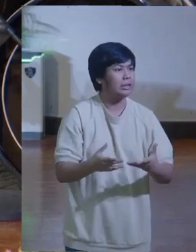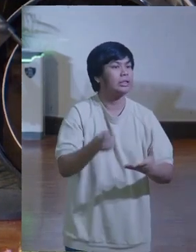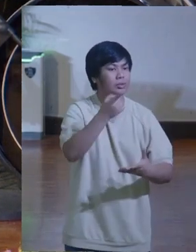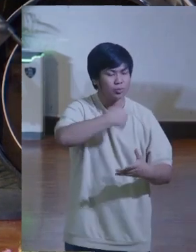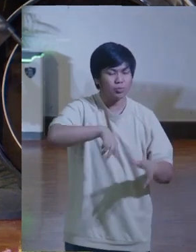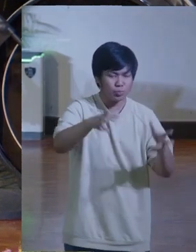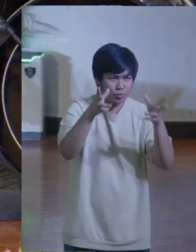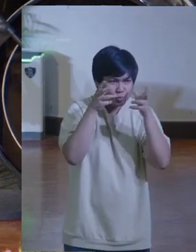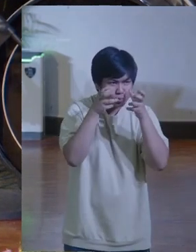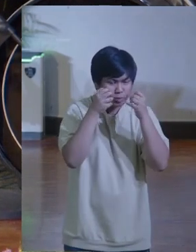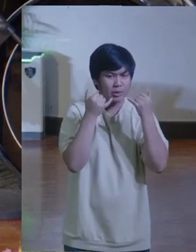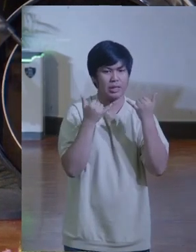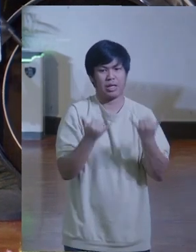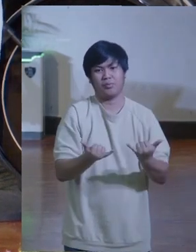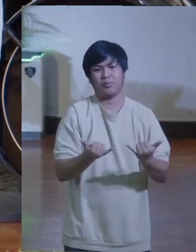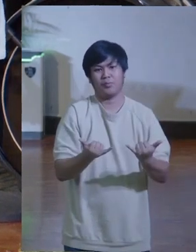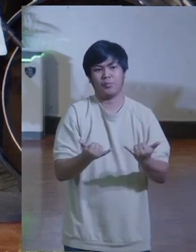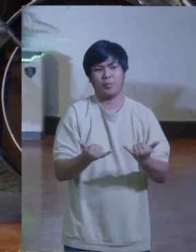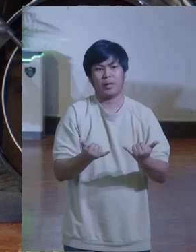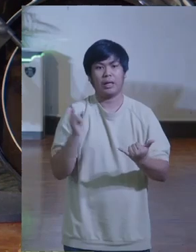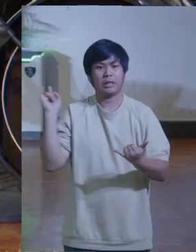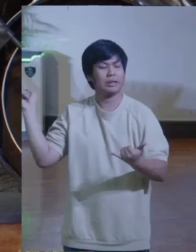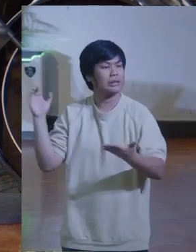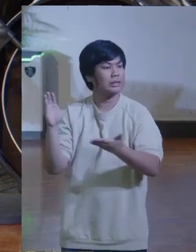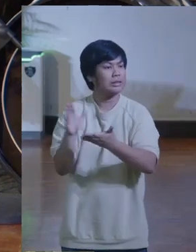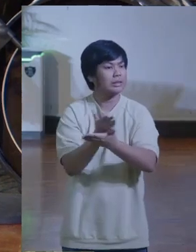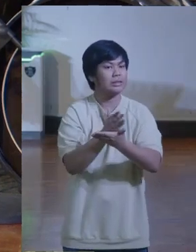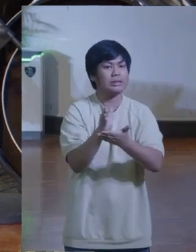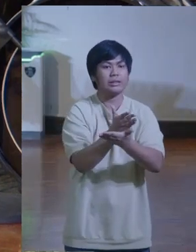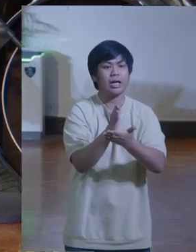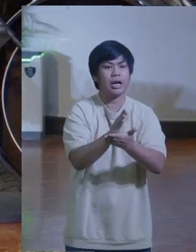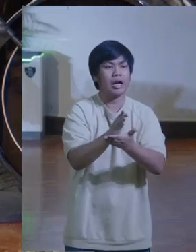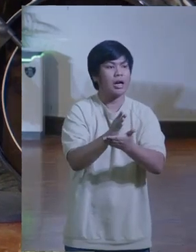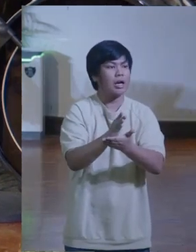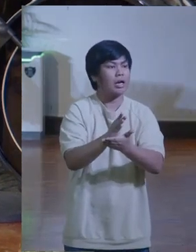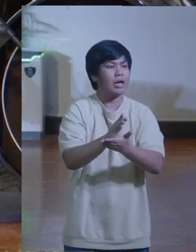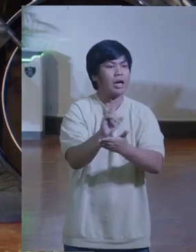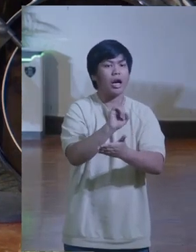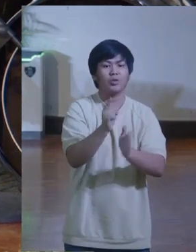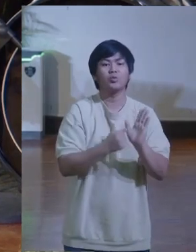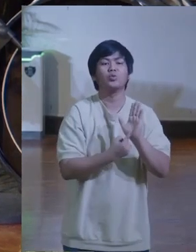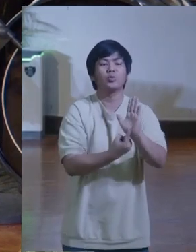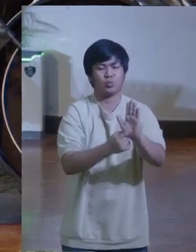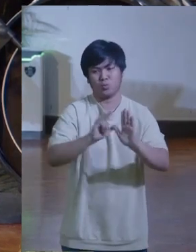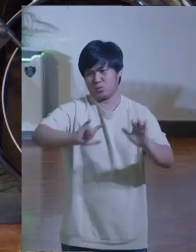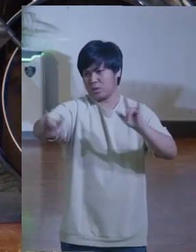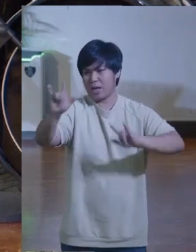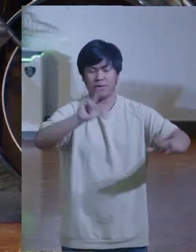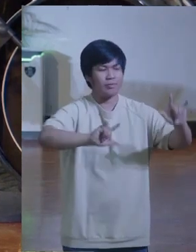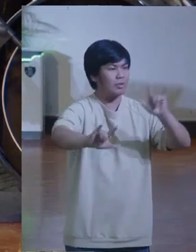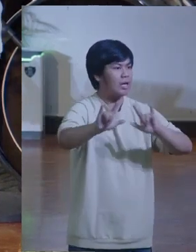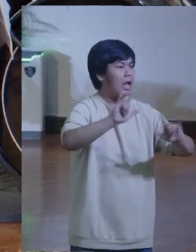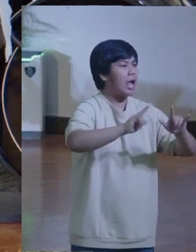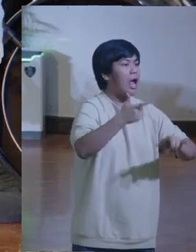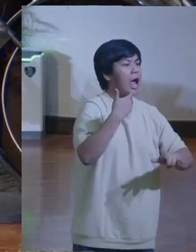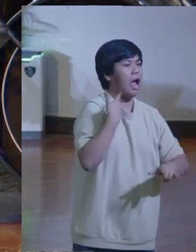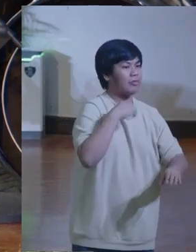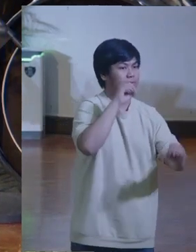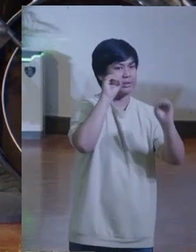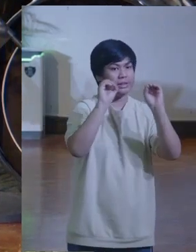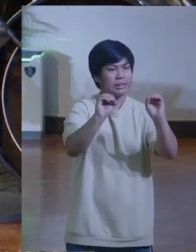atin. Ito po ay sinishare ko bilang isang pagmamahal sa inyo na merong mga